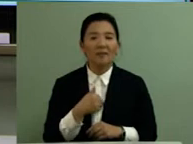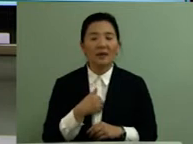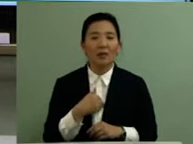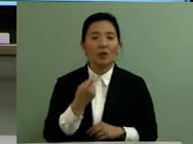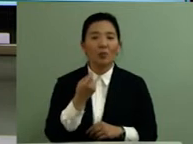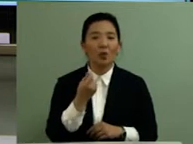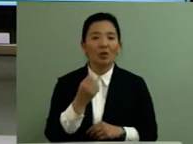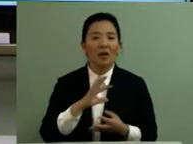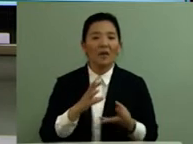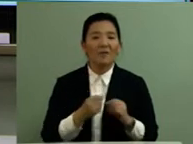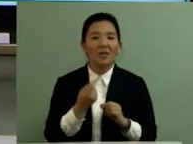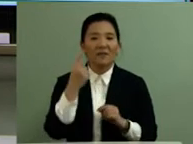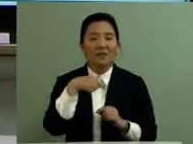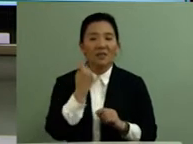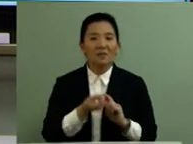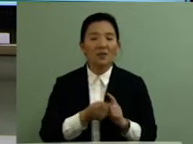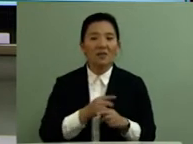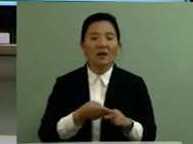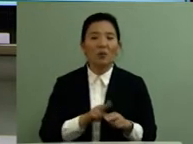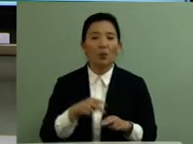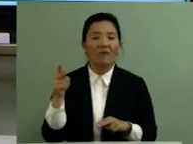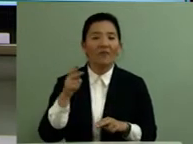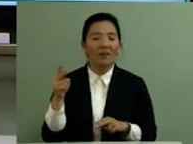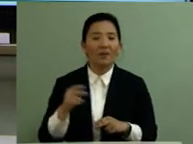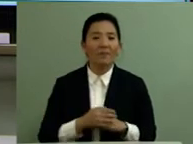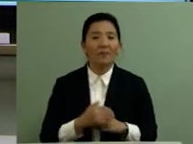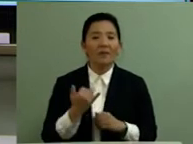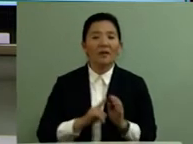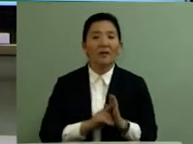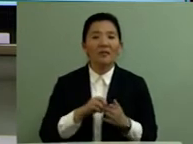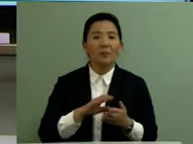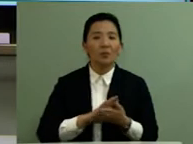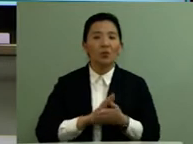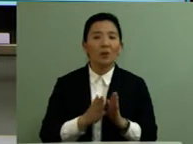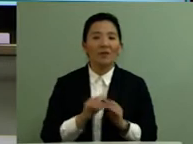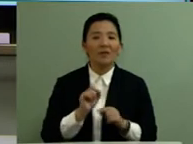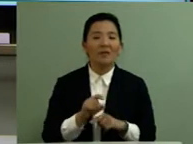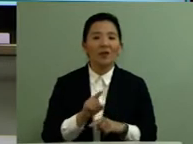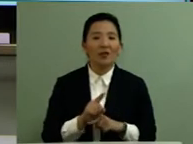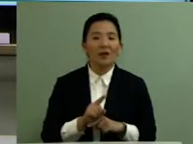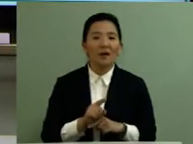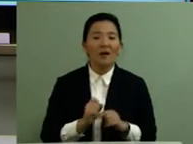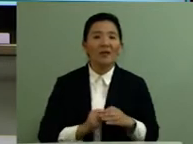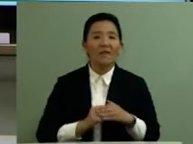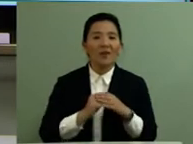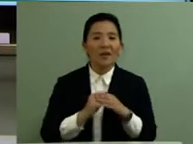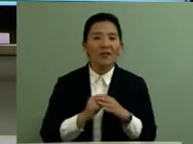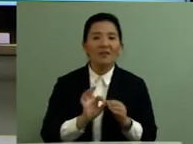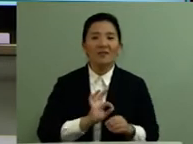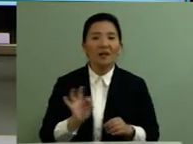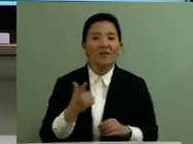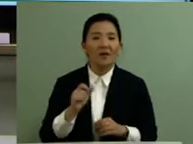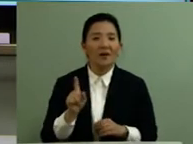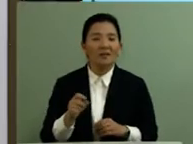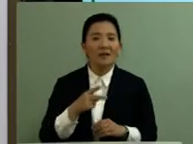хотела, немножко видоизменить это уравнение. Итак, давайте запишем условия задачи. Давление идеального газа